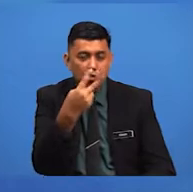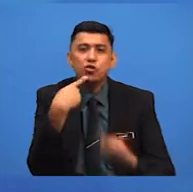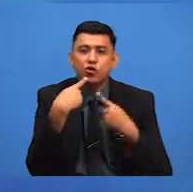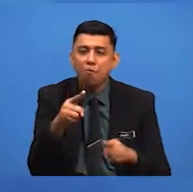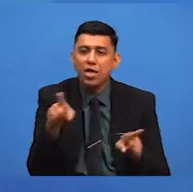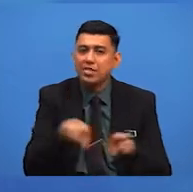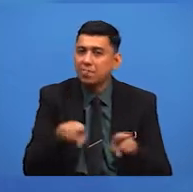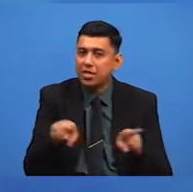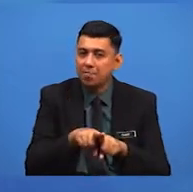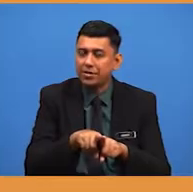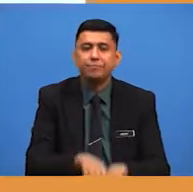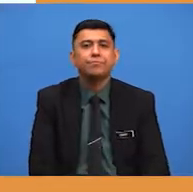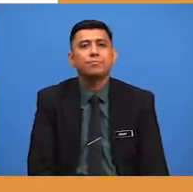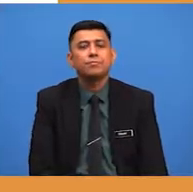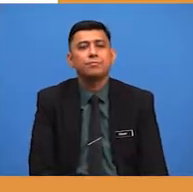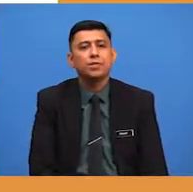jawapan bersama-sama.